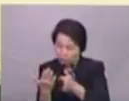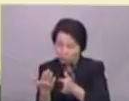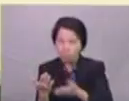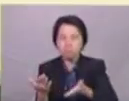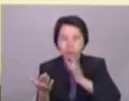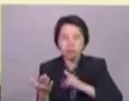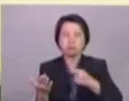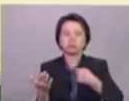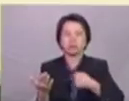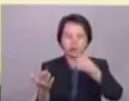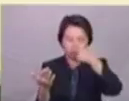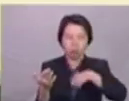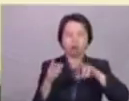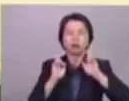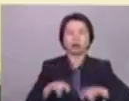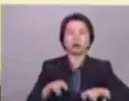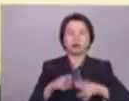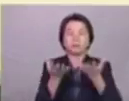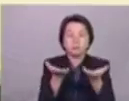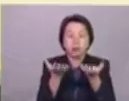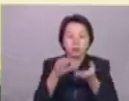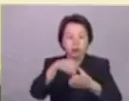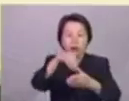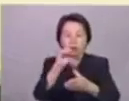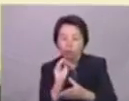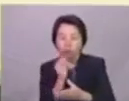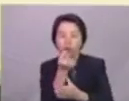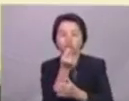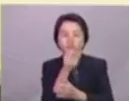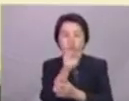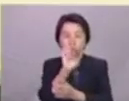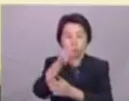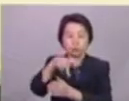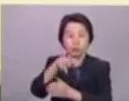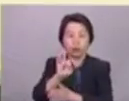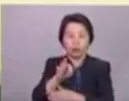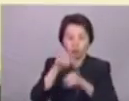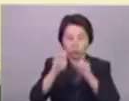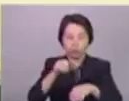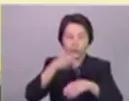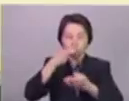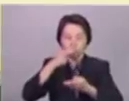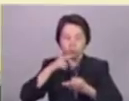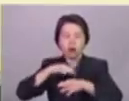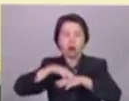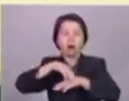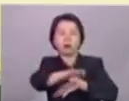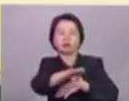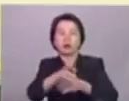meminta supaya mereka yang ingin mengeluarkan wang mereka boleh menghantar